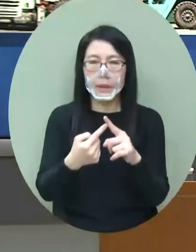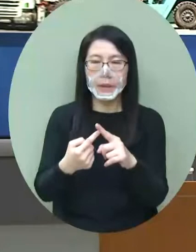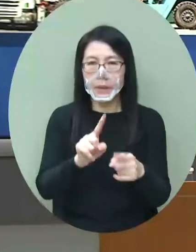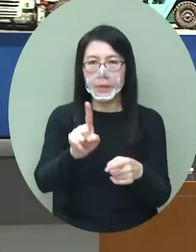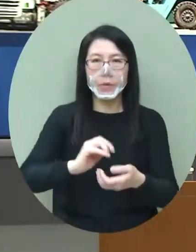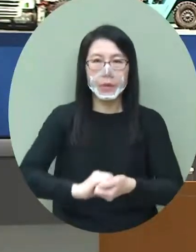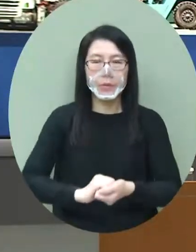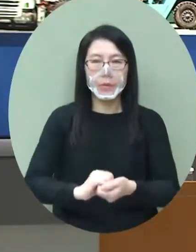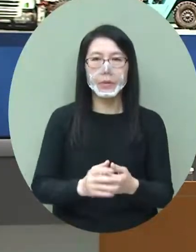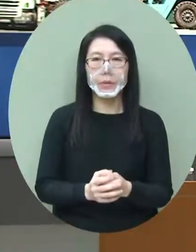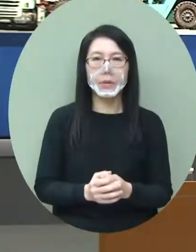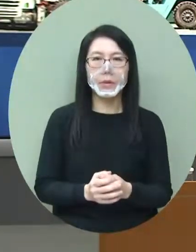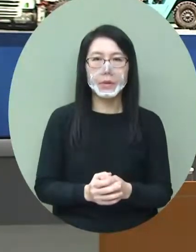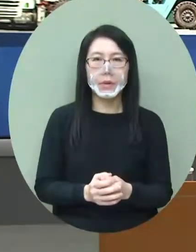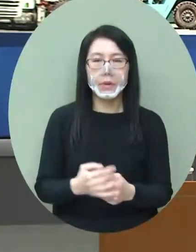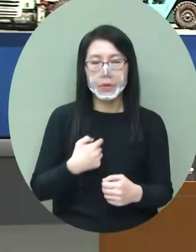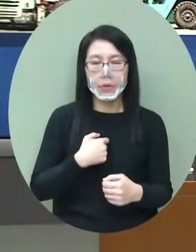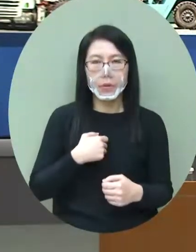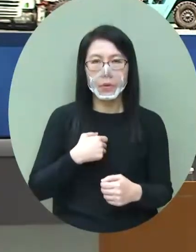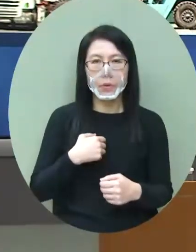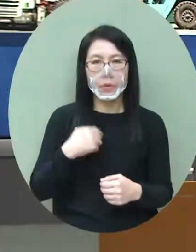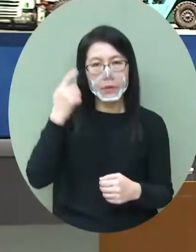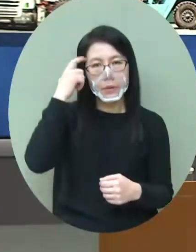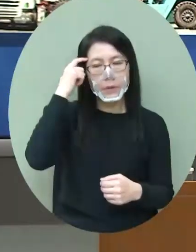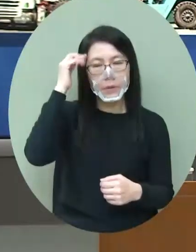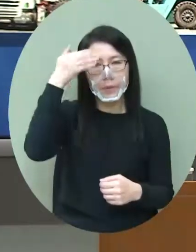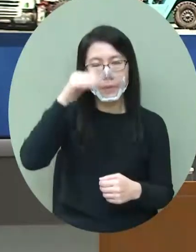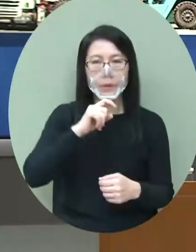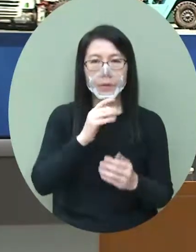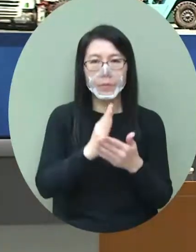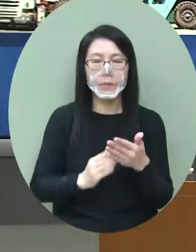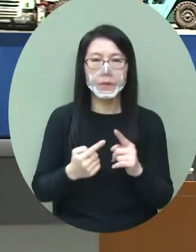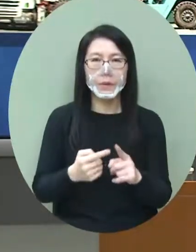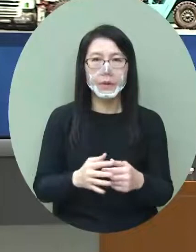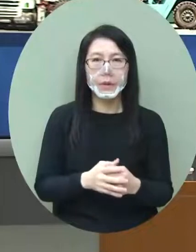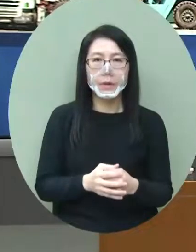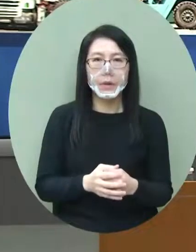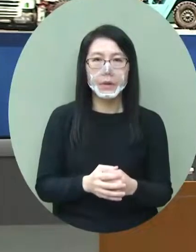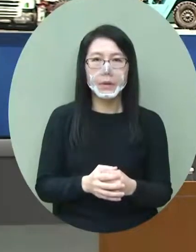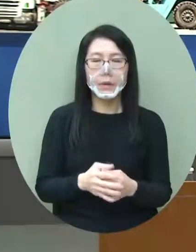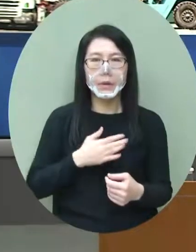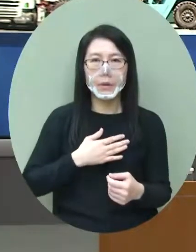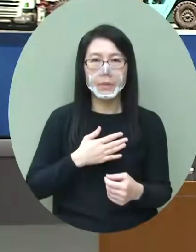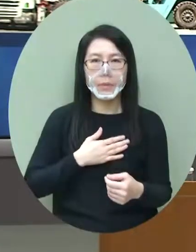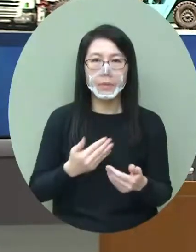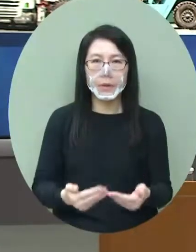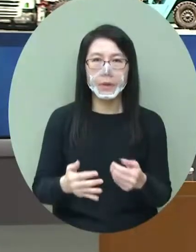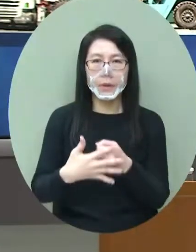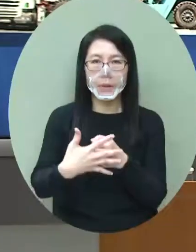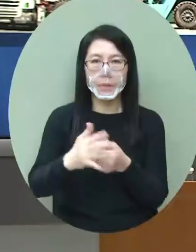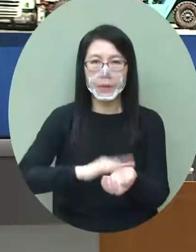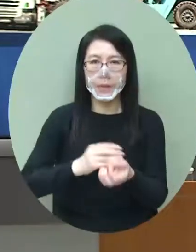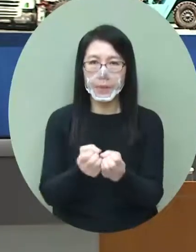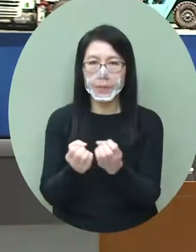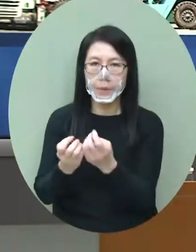到。我可以理解就是呢有很多人呢是非常担心这个第五波的疫情，因为呢好